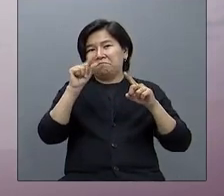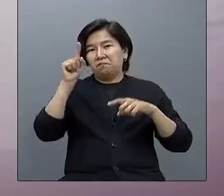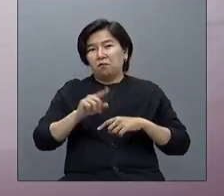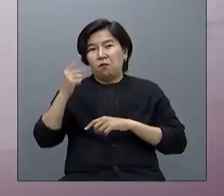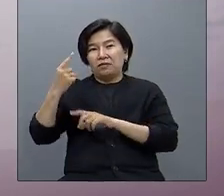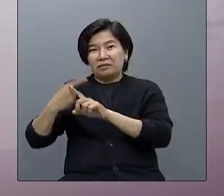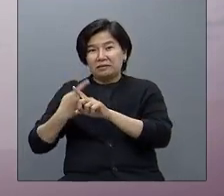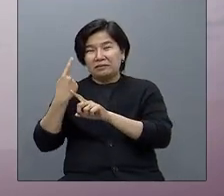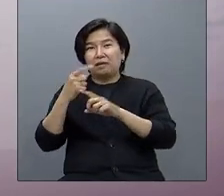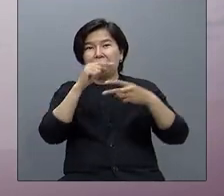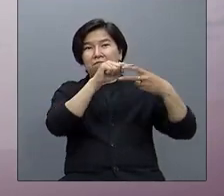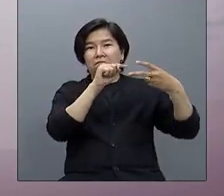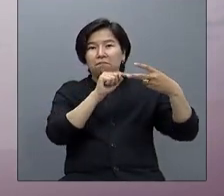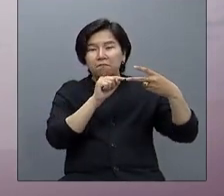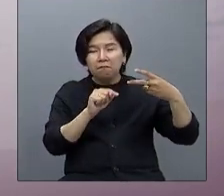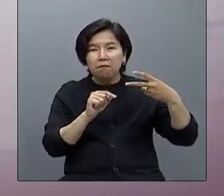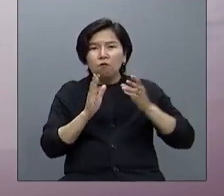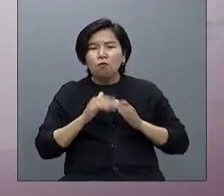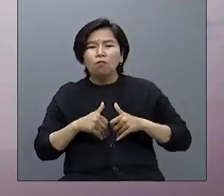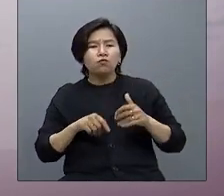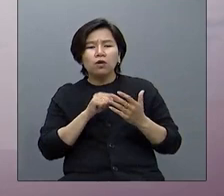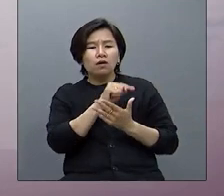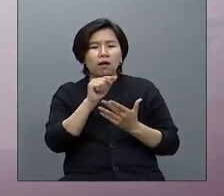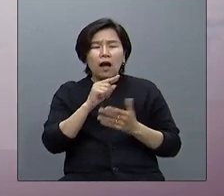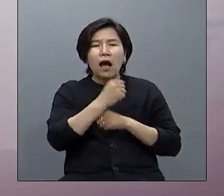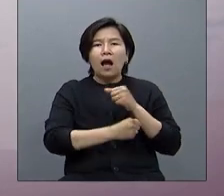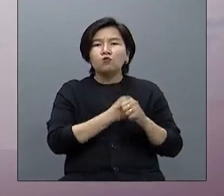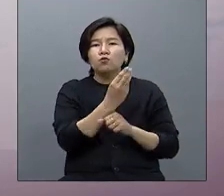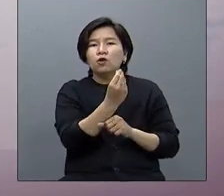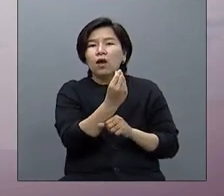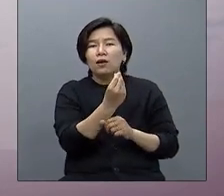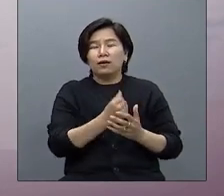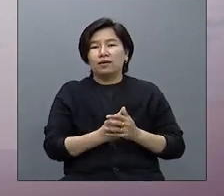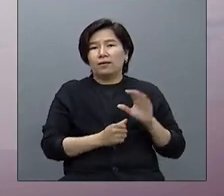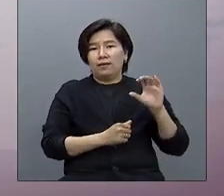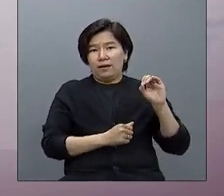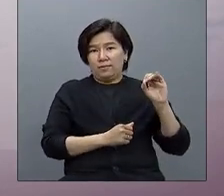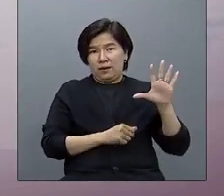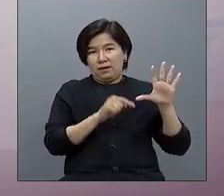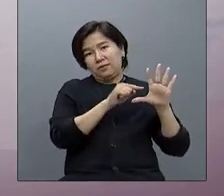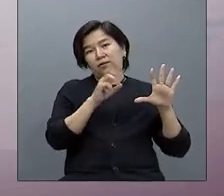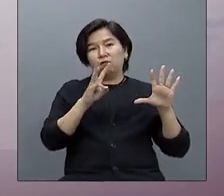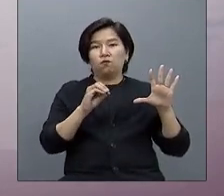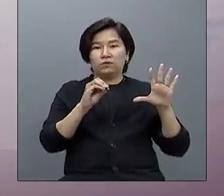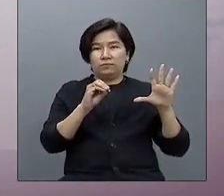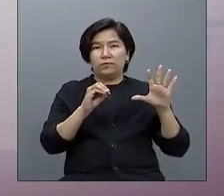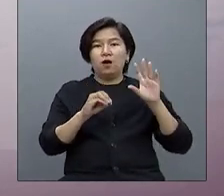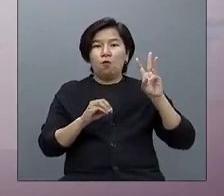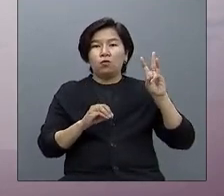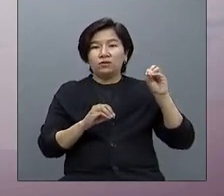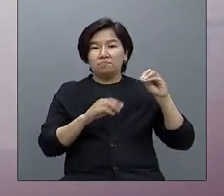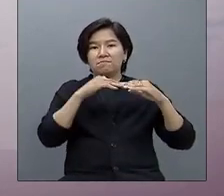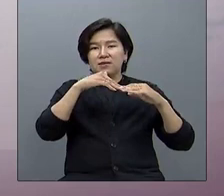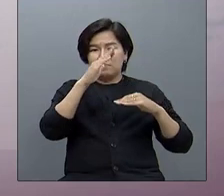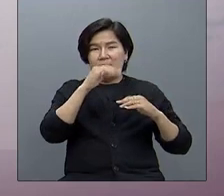นี้นอกระบบไปอยู่ที่ไหนกันบ้างถ้าเราดูช่วงอายุนะคะจะอยู่ในกลุ่มอายุ 55-60 ปีแล้วก็60ปีขึ้นไปค่ะ